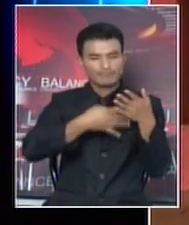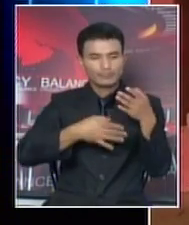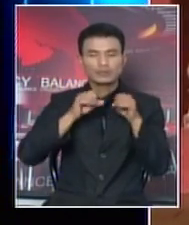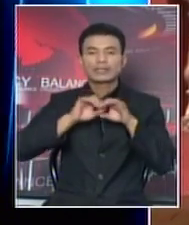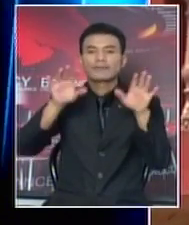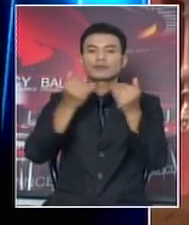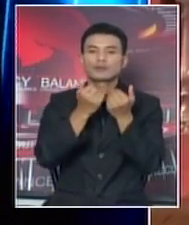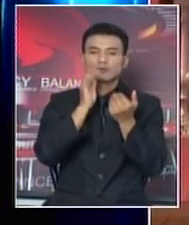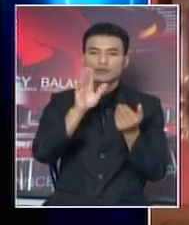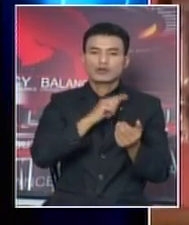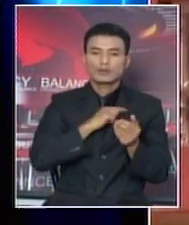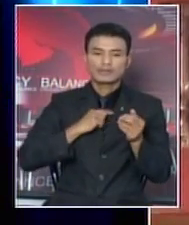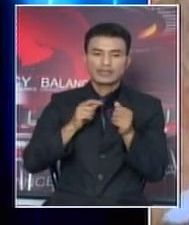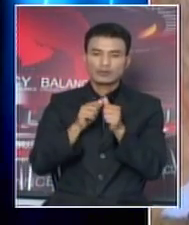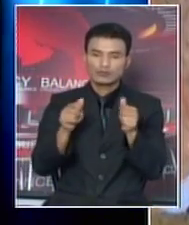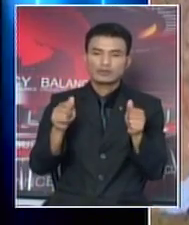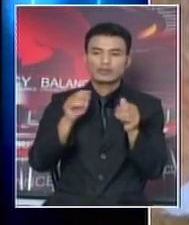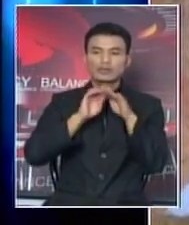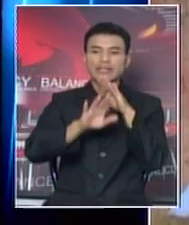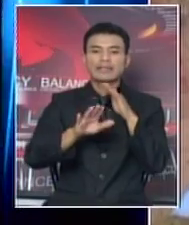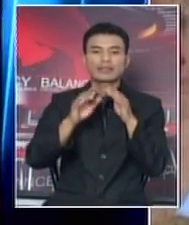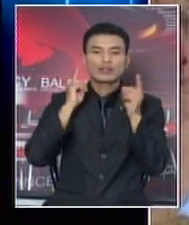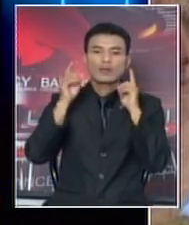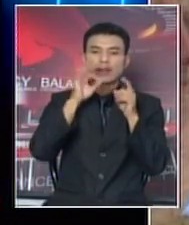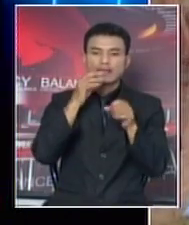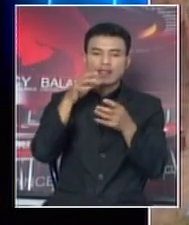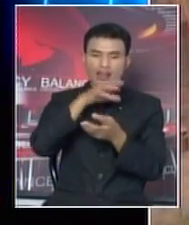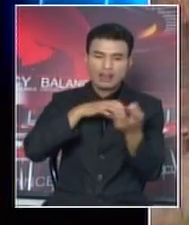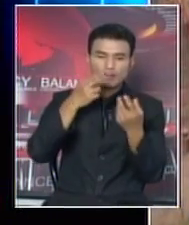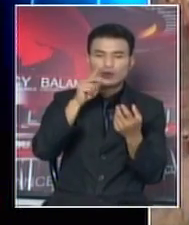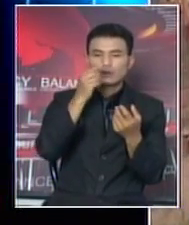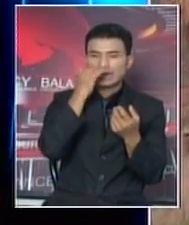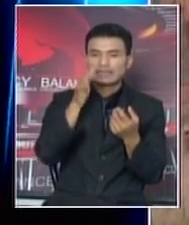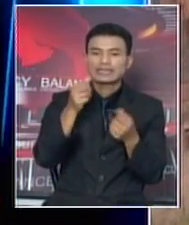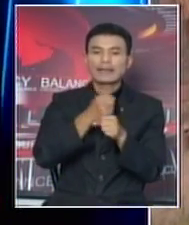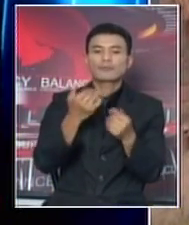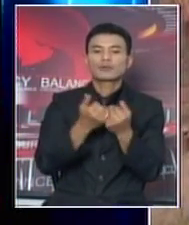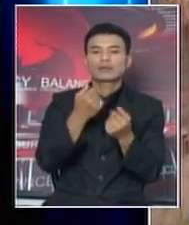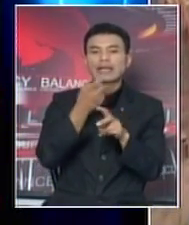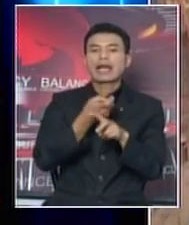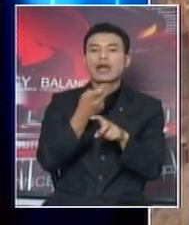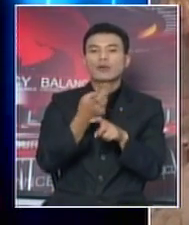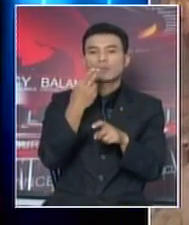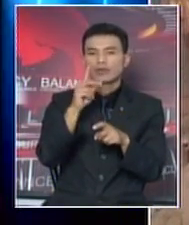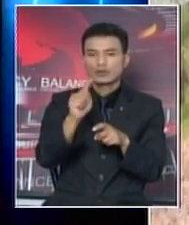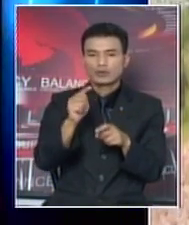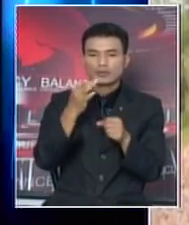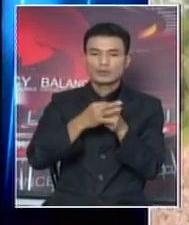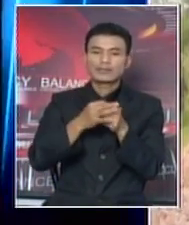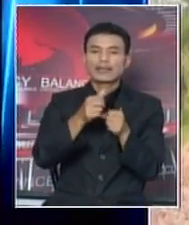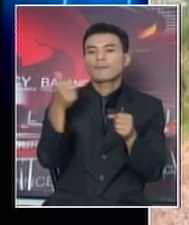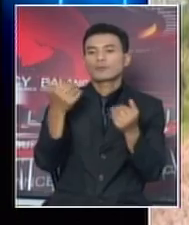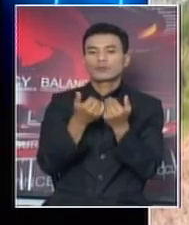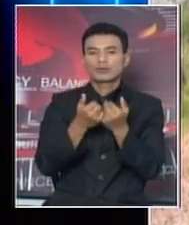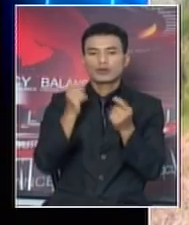कर्मचारीको भरमा सञ्चालित नगरपालिका अस्त व्यस्त रहेकाले काम गर्न जनप्रतिनिधिहरूलाई अत्यन्तै कठिन भएको र व्यवस्थित गर्दै अहिले